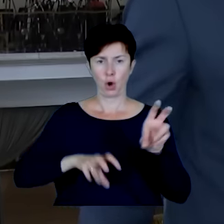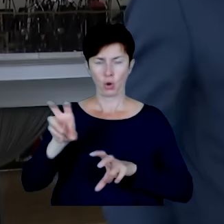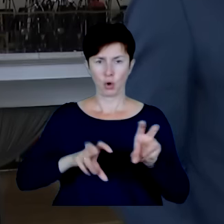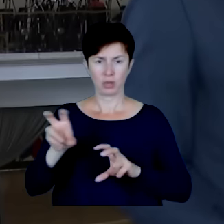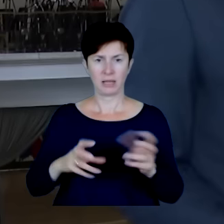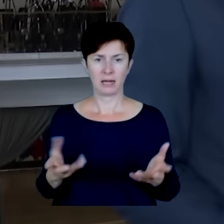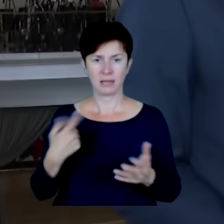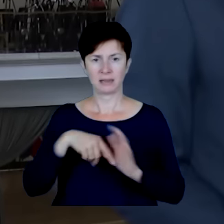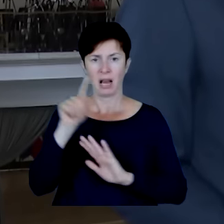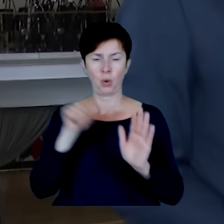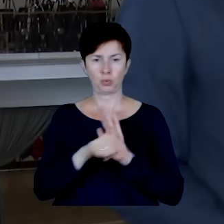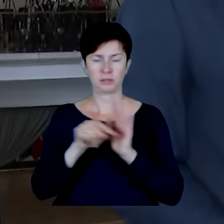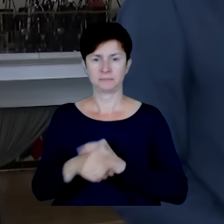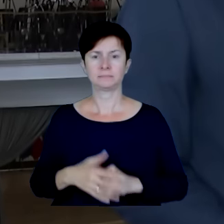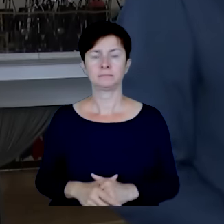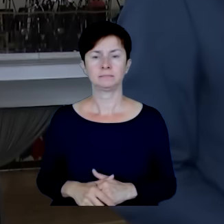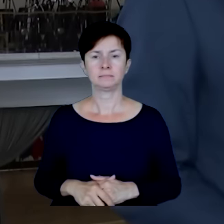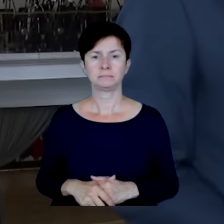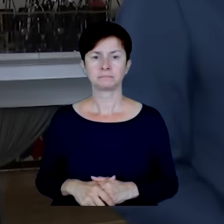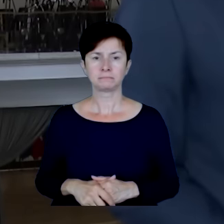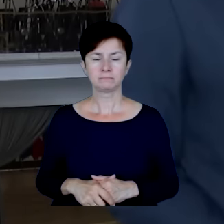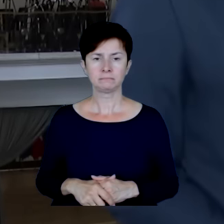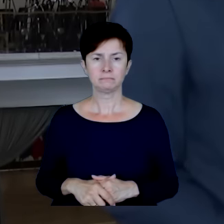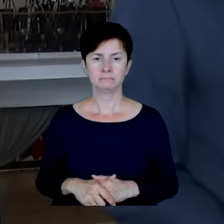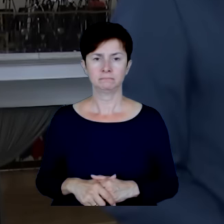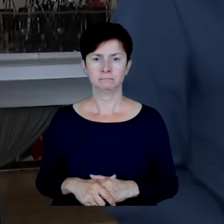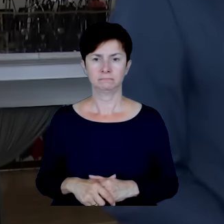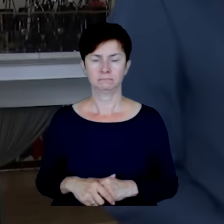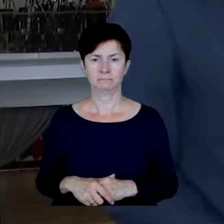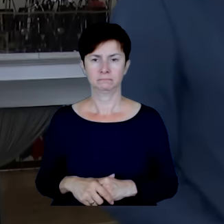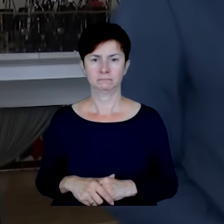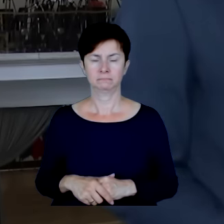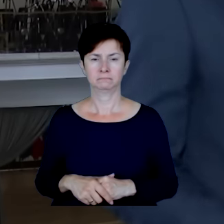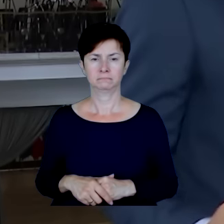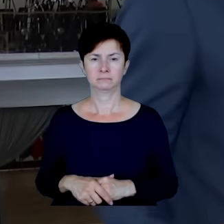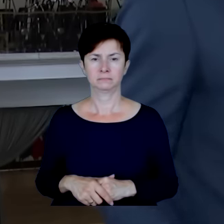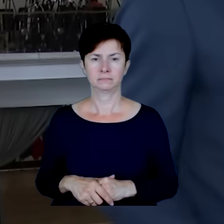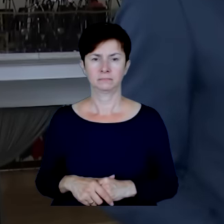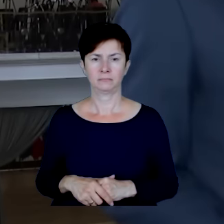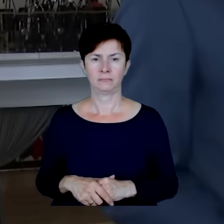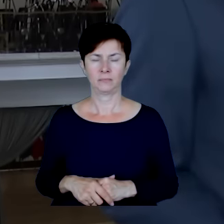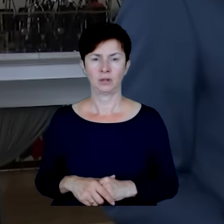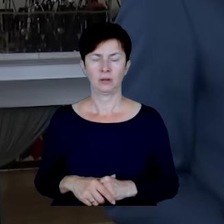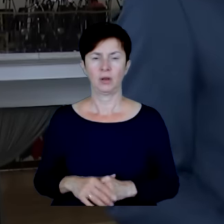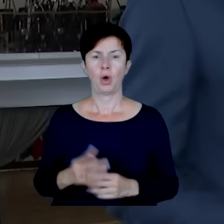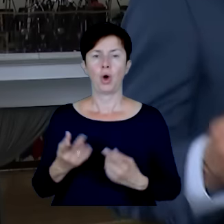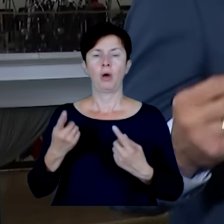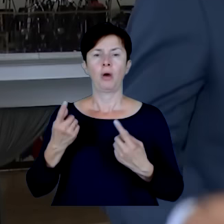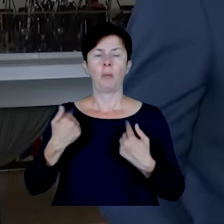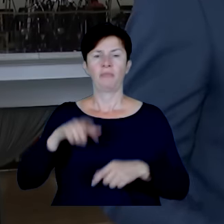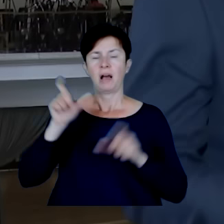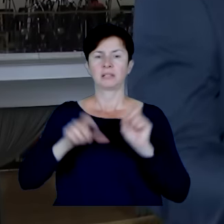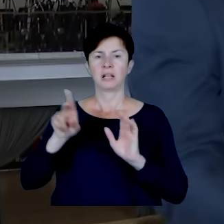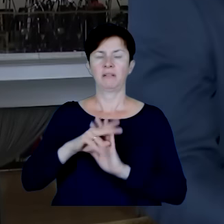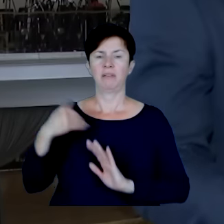W Anglii w ostatnim czasie deportowano bardzo wielu migrantów właśnie z hoteli, bo już obywatele Wielkiej Brytanii, którzy na